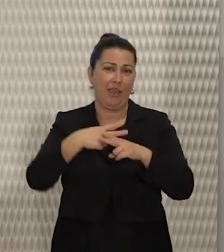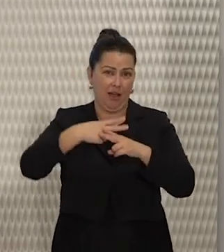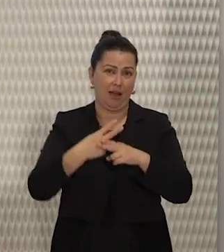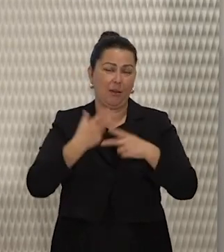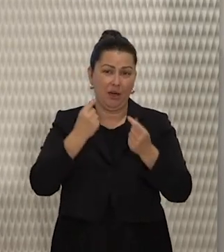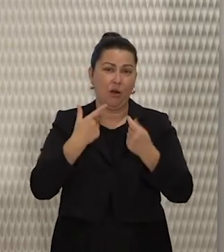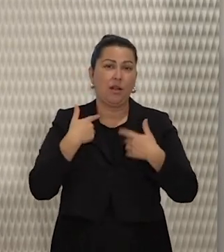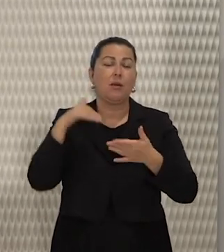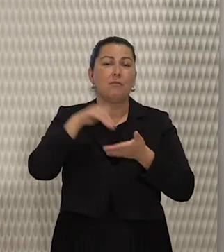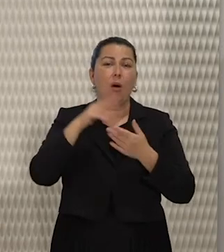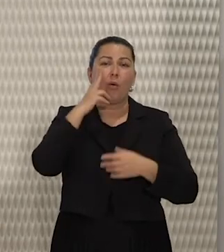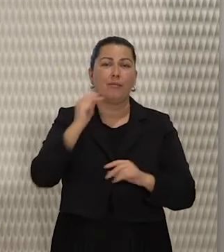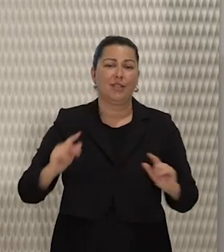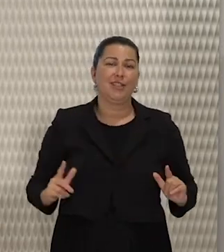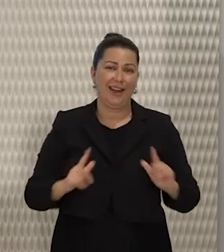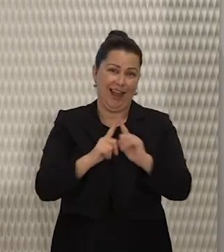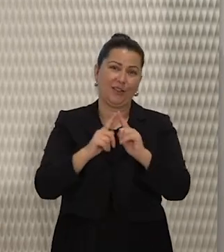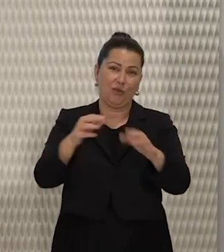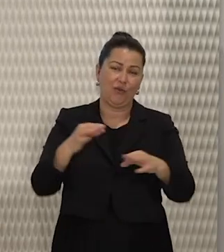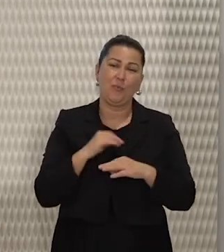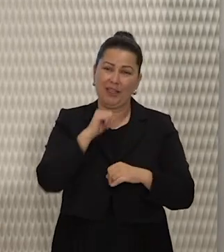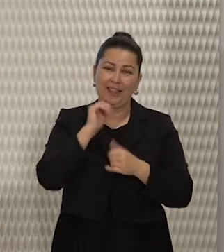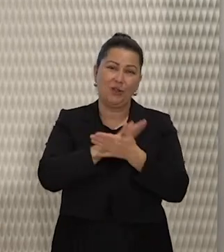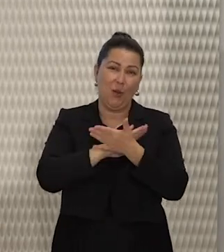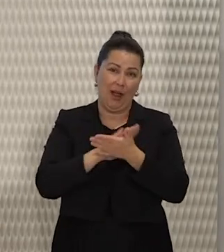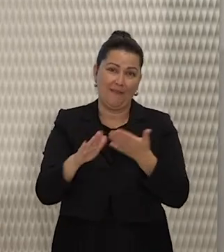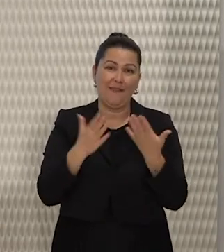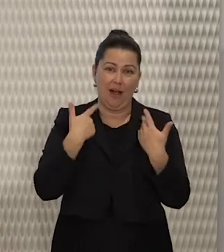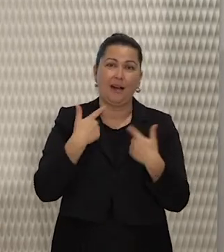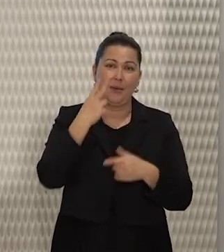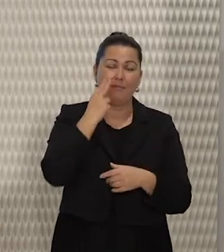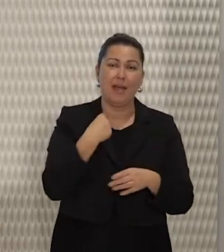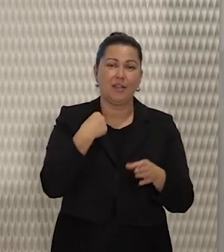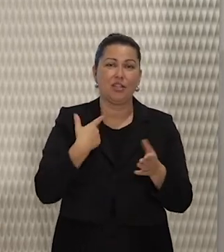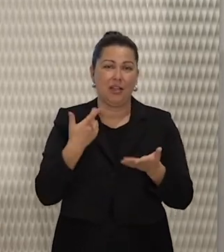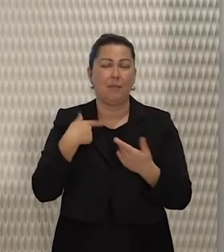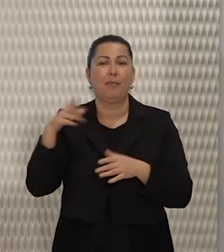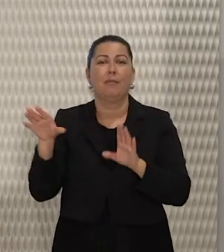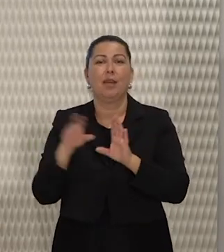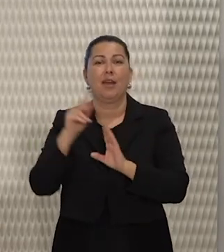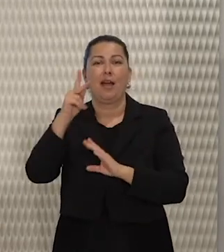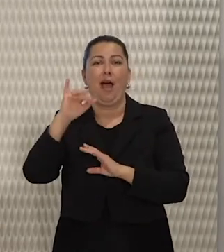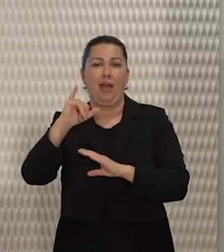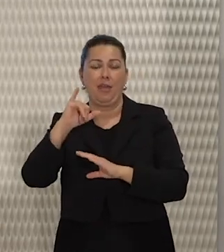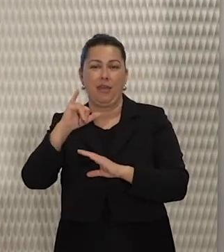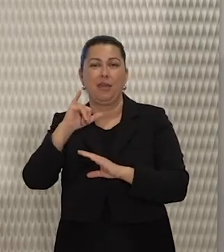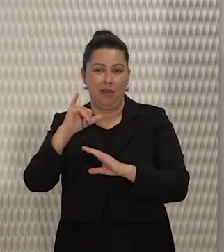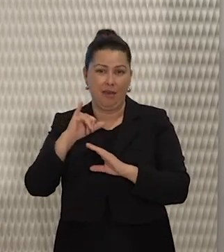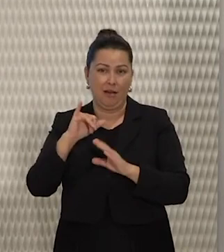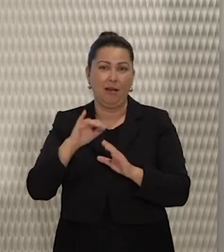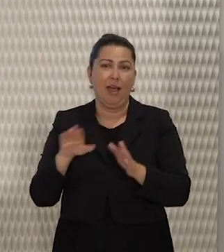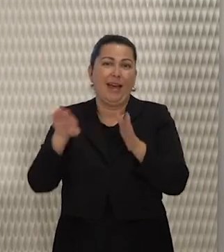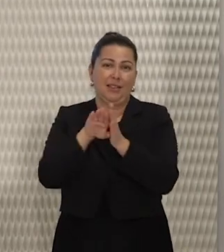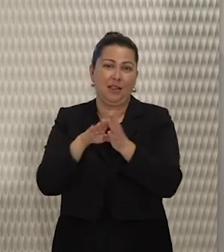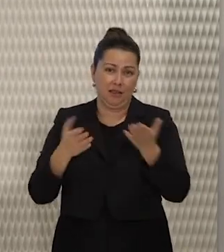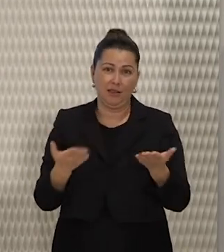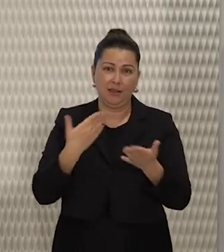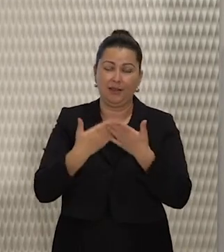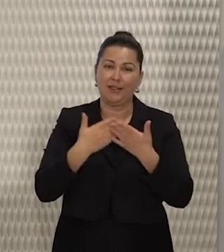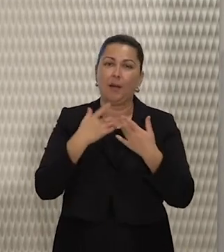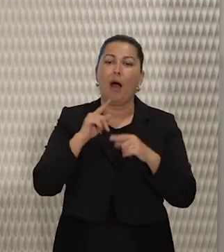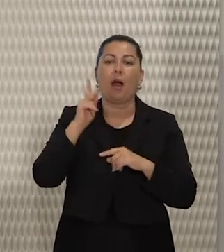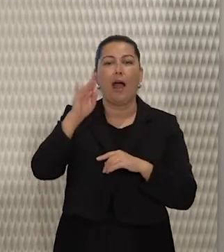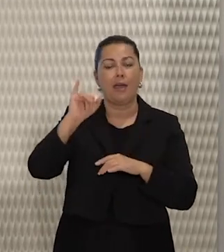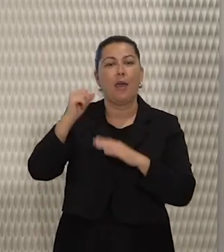geht. Glaube ich, wird es nicht so einfach sein, dass man da sage ich mal, durch KI alles ersetzen wird. Also es soll eine Unterstützungsform